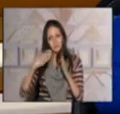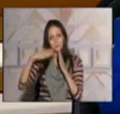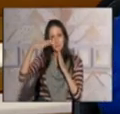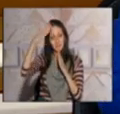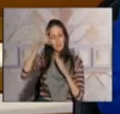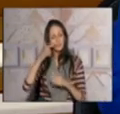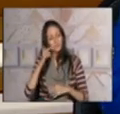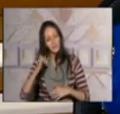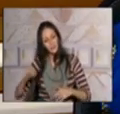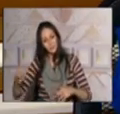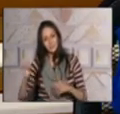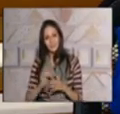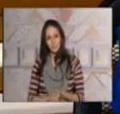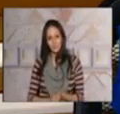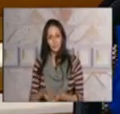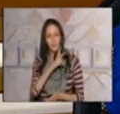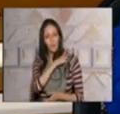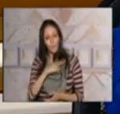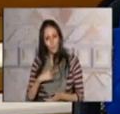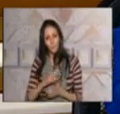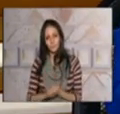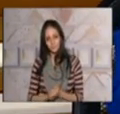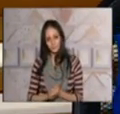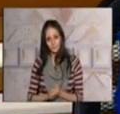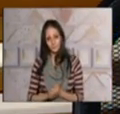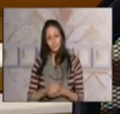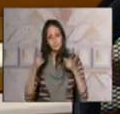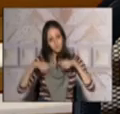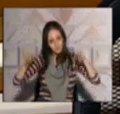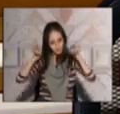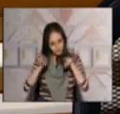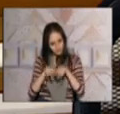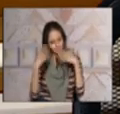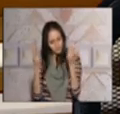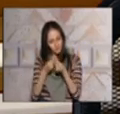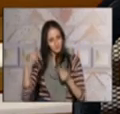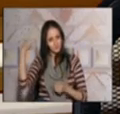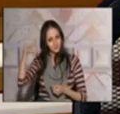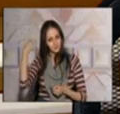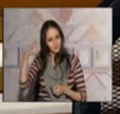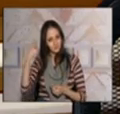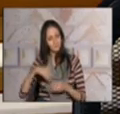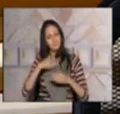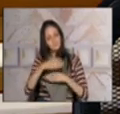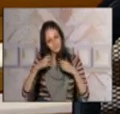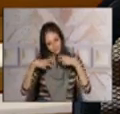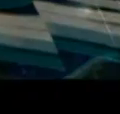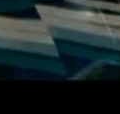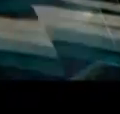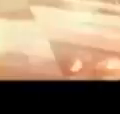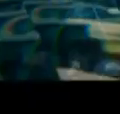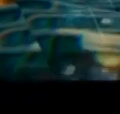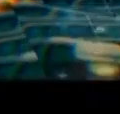المستدامه، هيتكلم عن الحكومه، هيتكلم عن التنسيق ما بين الوزارات، ولكن بعد الفاصل.